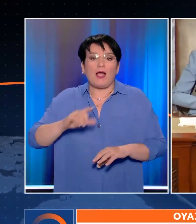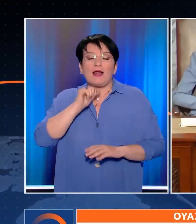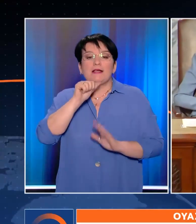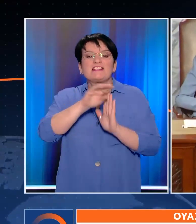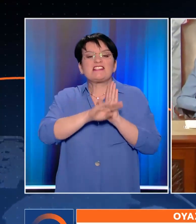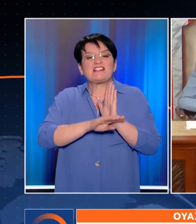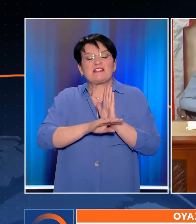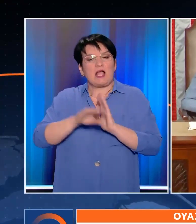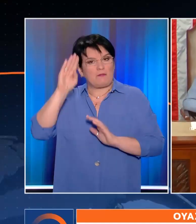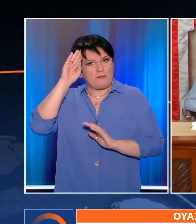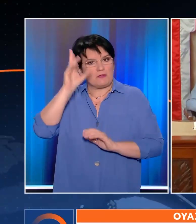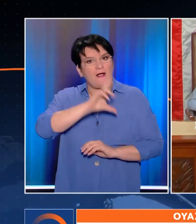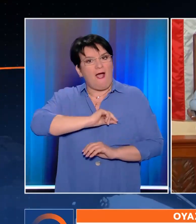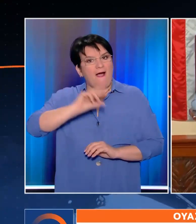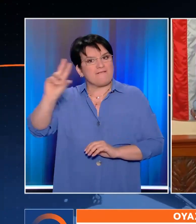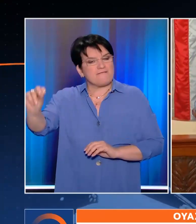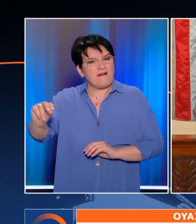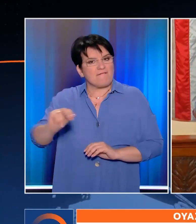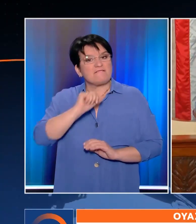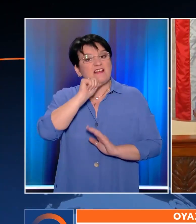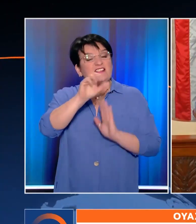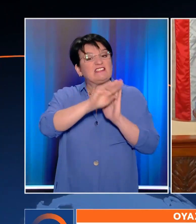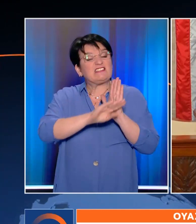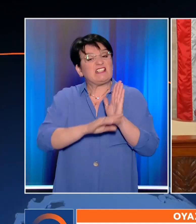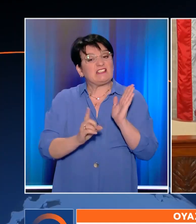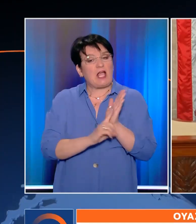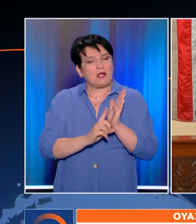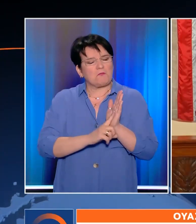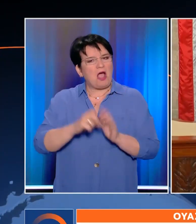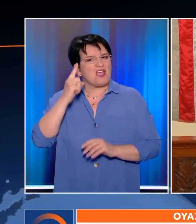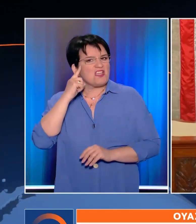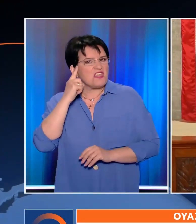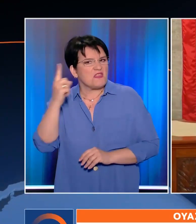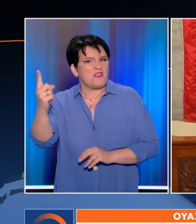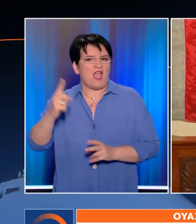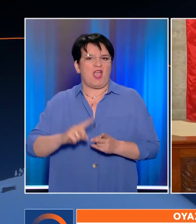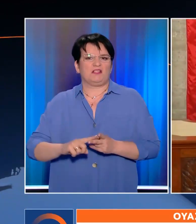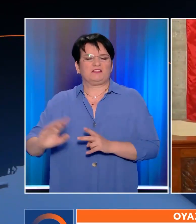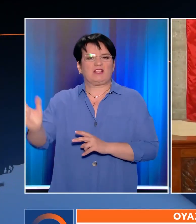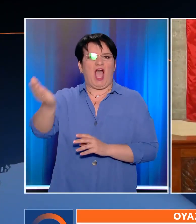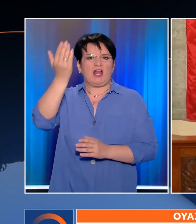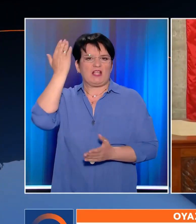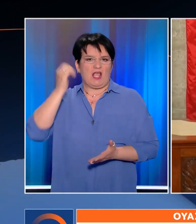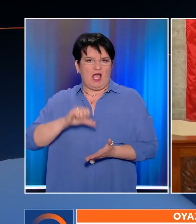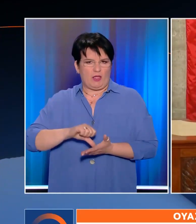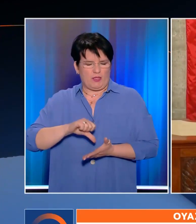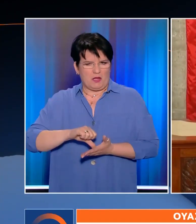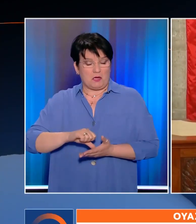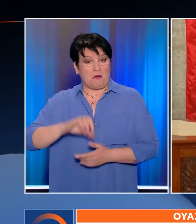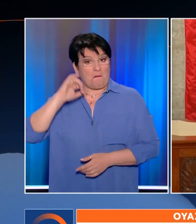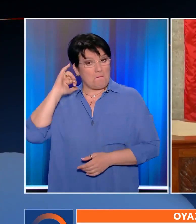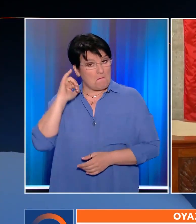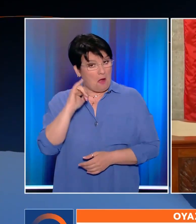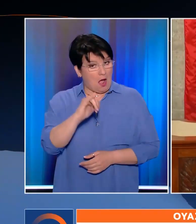που θεμελίωσαν αυτό το Σύνταγμα στις ιδέες της αρχαίας Αθήνας, πάντοτε